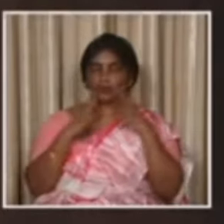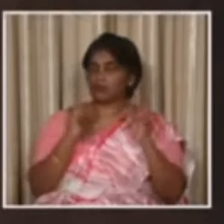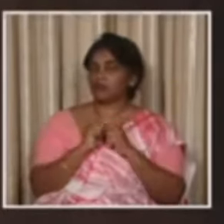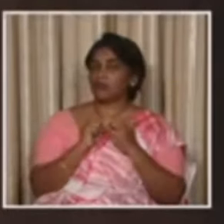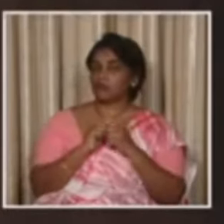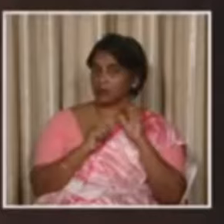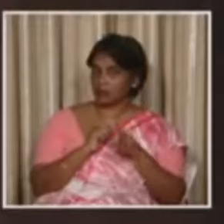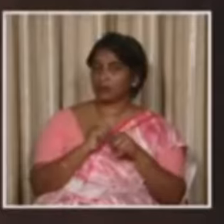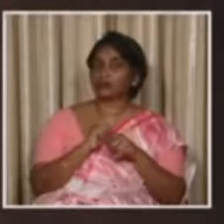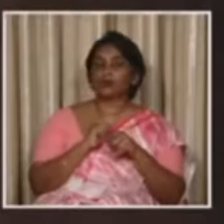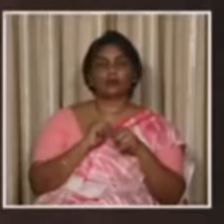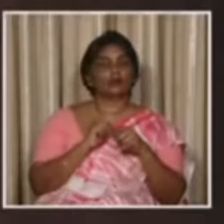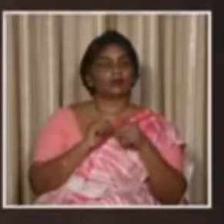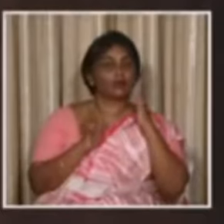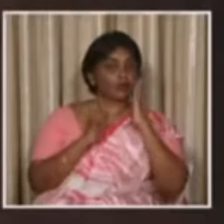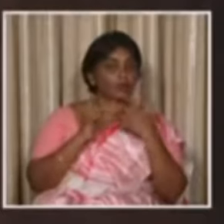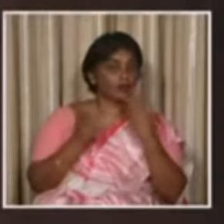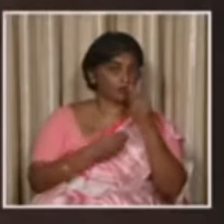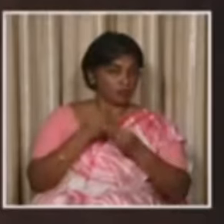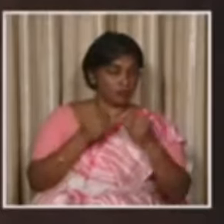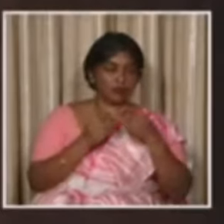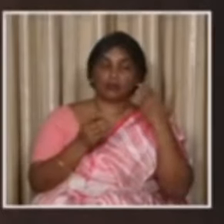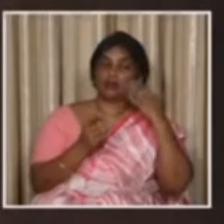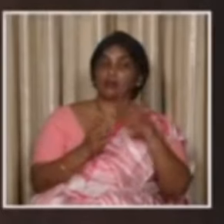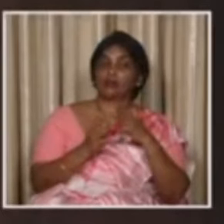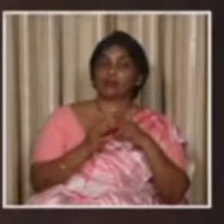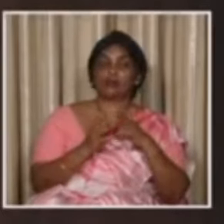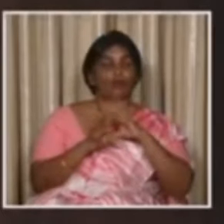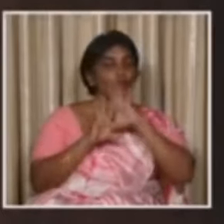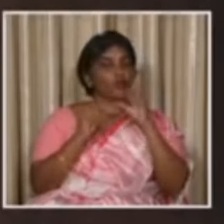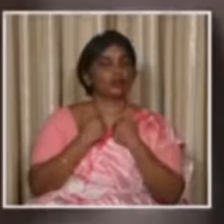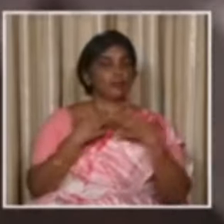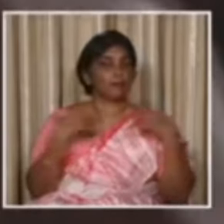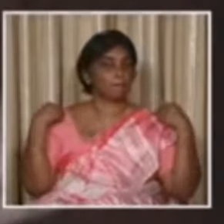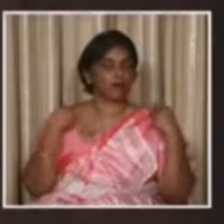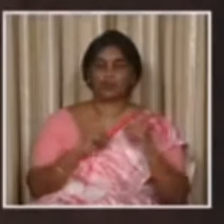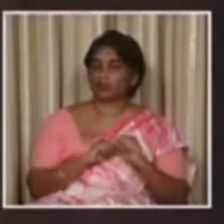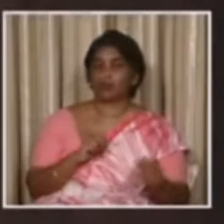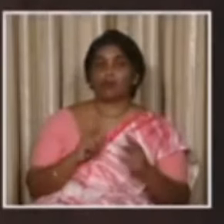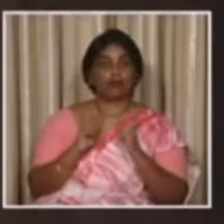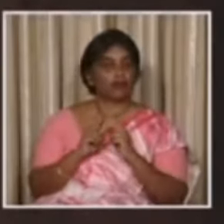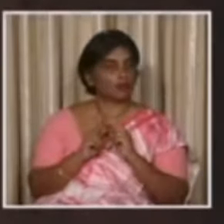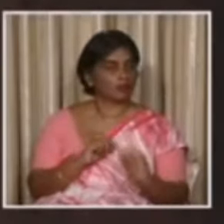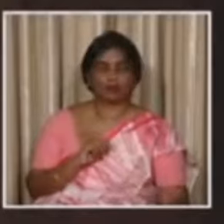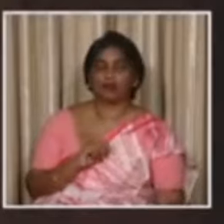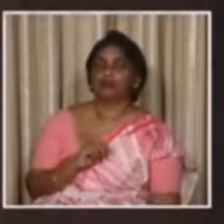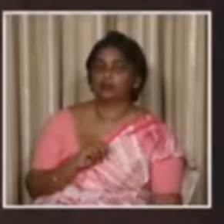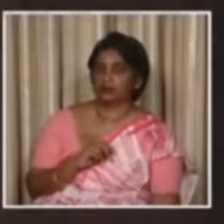තියෙනවා. මේ සංචාරකයන්ට යන්න පොදු පාසුකම් කොහෙවත් නැහැ. වැසිකිලි පාසුකම් කොහෙවත්